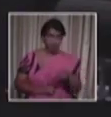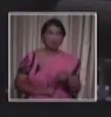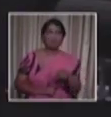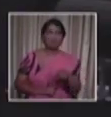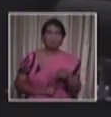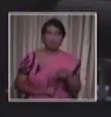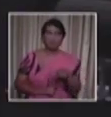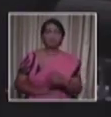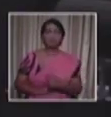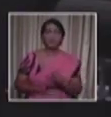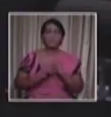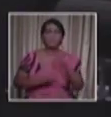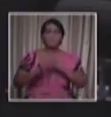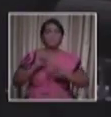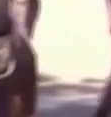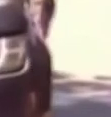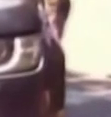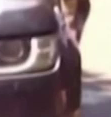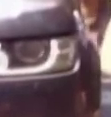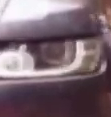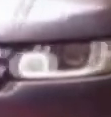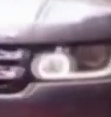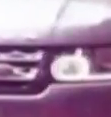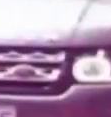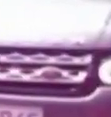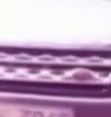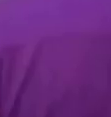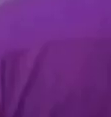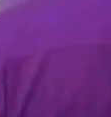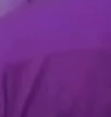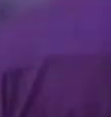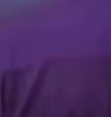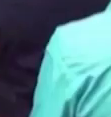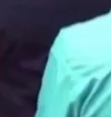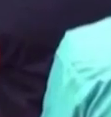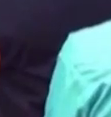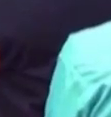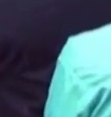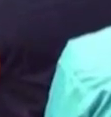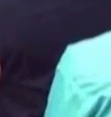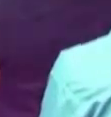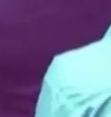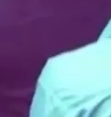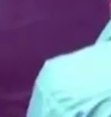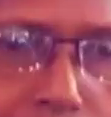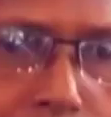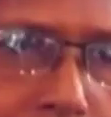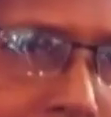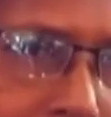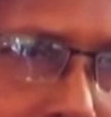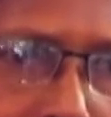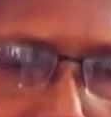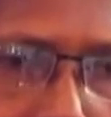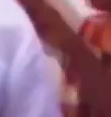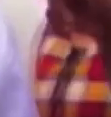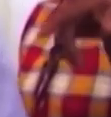তার নিকটতম প্রতিদ্বন্দ্বী সাবেক মন্ত্রী কট্টর বৌদ্ধ জাতীয়তাবাদী নেতা তামিল দলীয় সমর্থিত দালাস